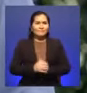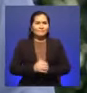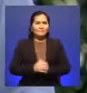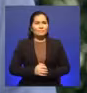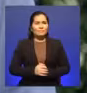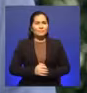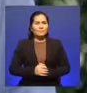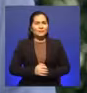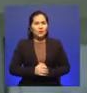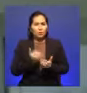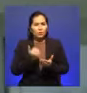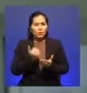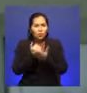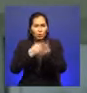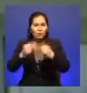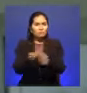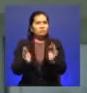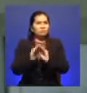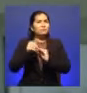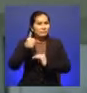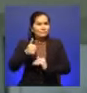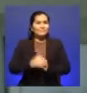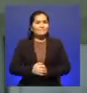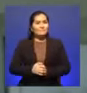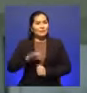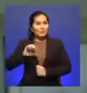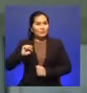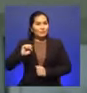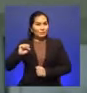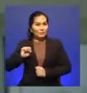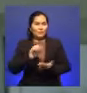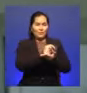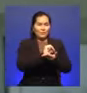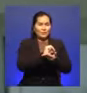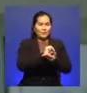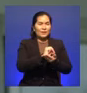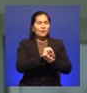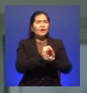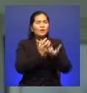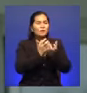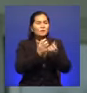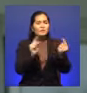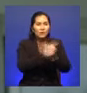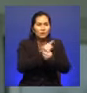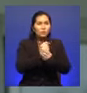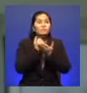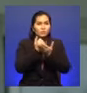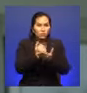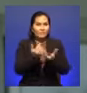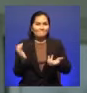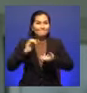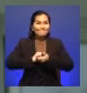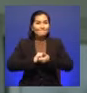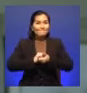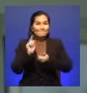กันกลายเป็นดูแลครอบครัวได ้สิ่งที่ทางสสส.กับทางมูลนิธินวัตกรรมทางสังคมทำเนี่ยถ้าพูดกันในมุมทางเศรษฐศาสตร์ก็คือกลไกที่ทำหน้